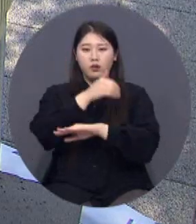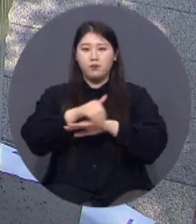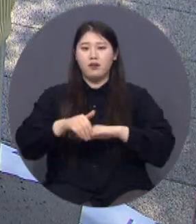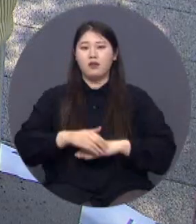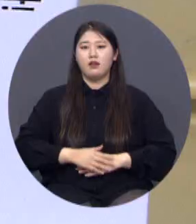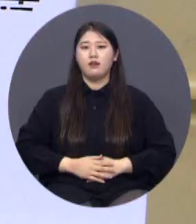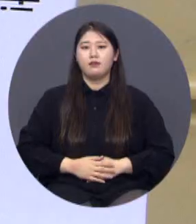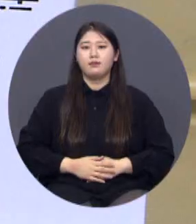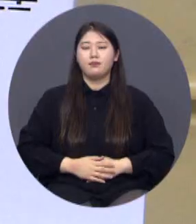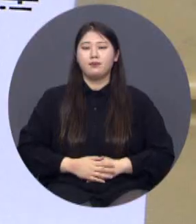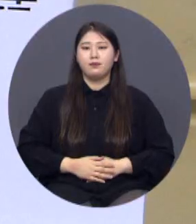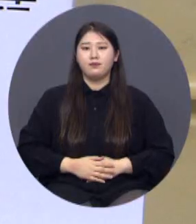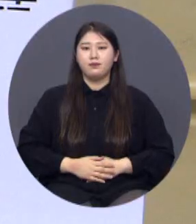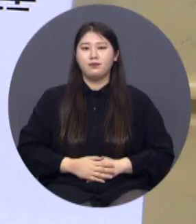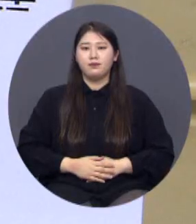예정입니다